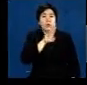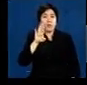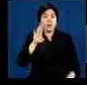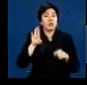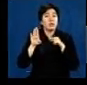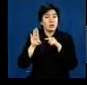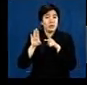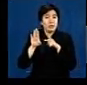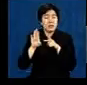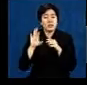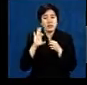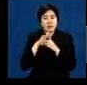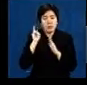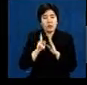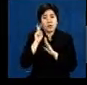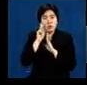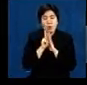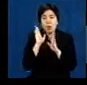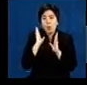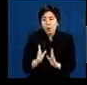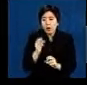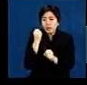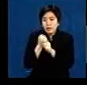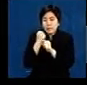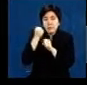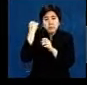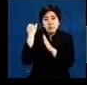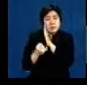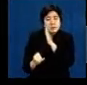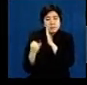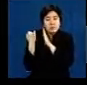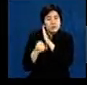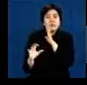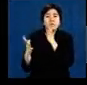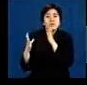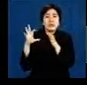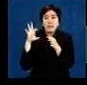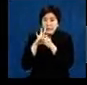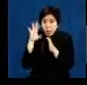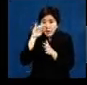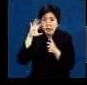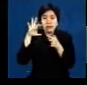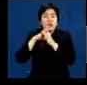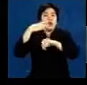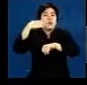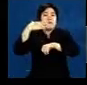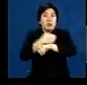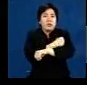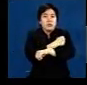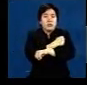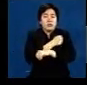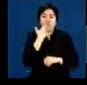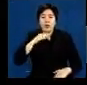ฎหมายที่ยกโทษให้ผู้ที่ได้รับผลพวงจากทางการเมืองการรัฐประห